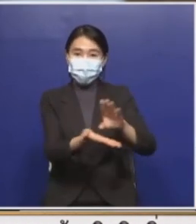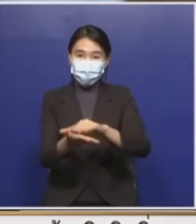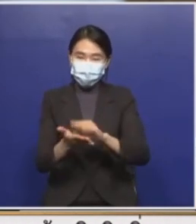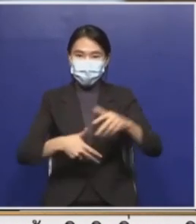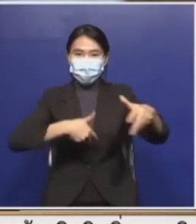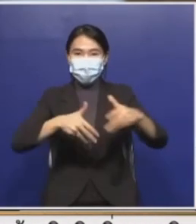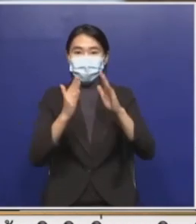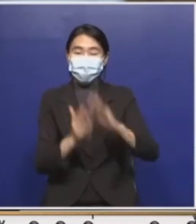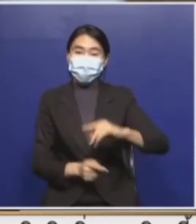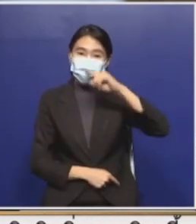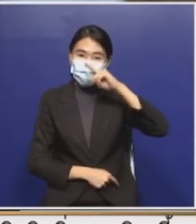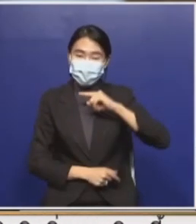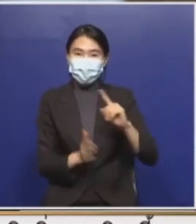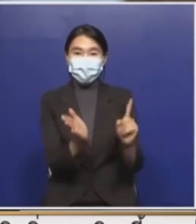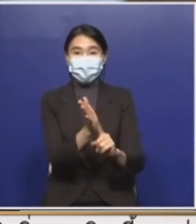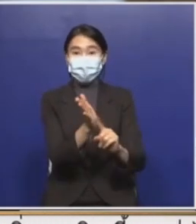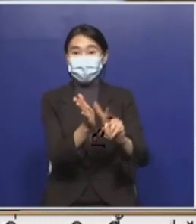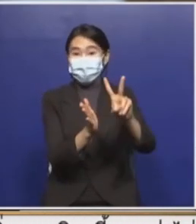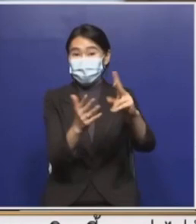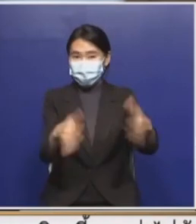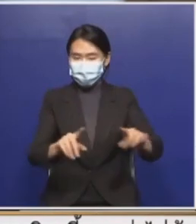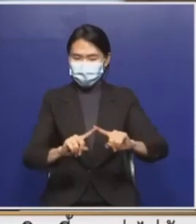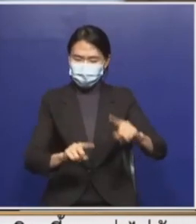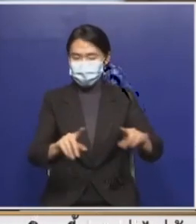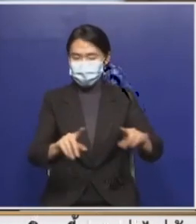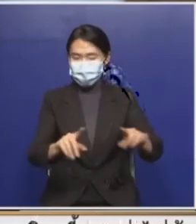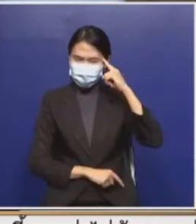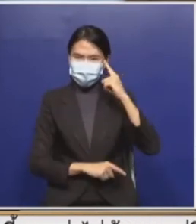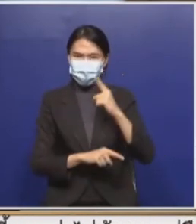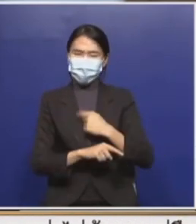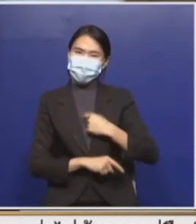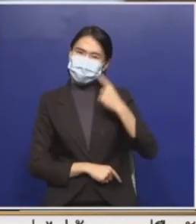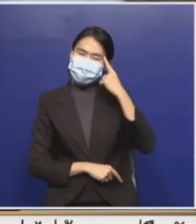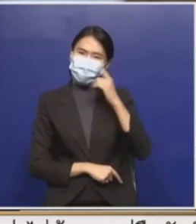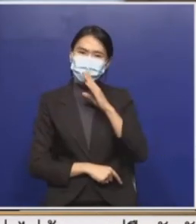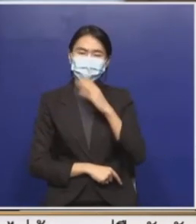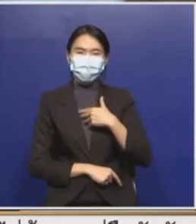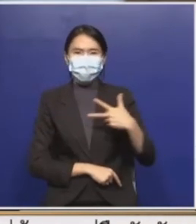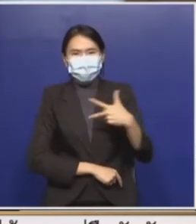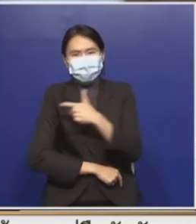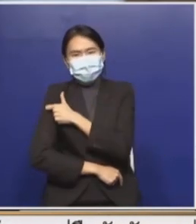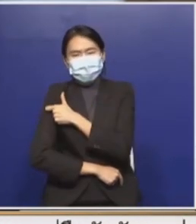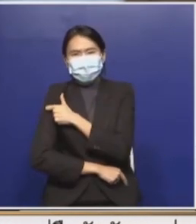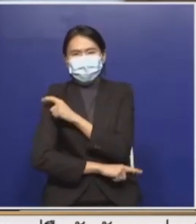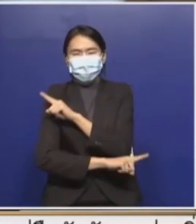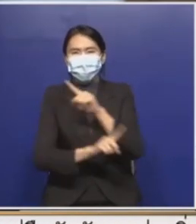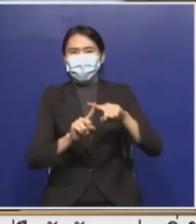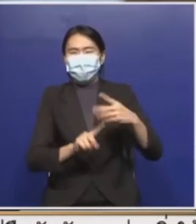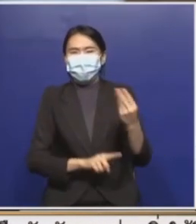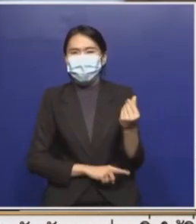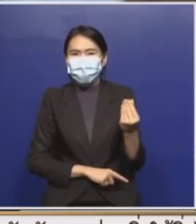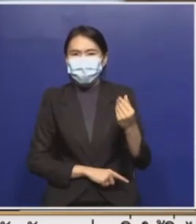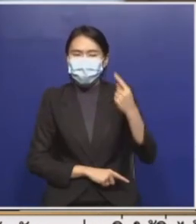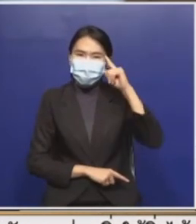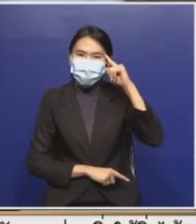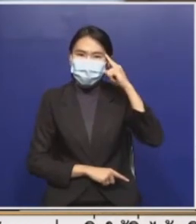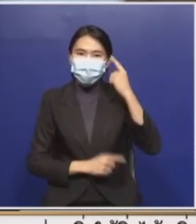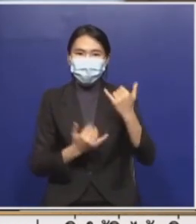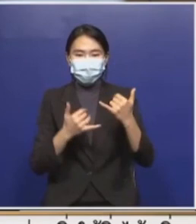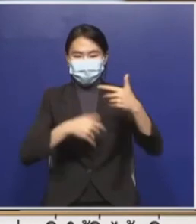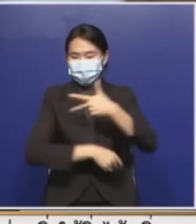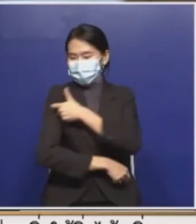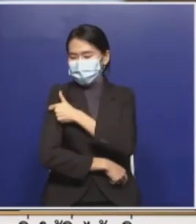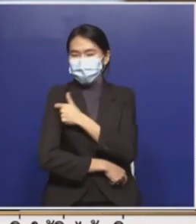2ครั้งแล้วแต่ก็ยังไม่ทราบว่าวันใดที่เขาจะได้รับวัคซีนเพื่อที่จะได้ฉีดให้แก่ประชา